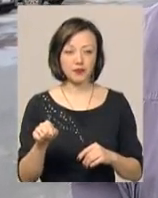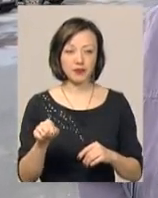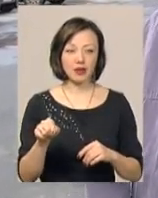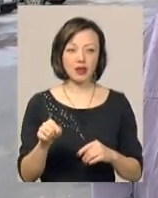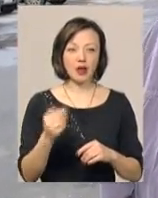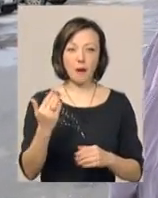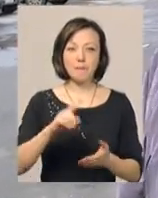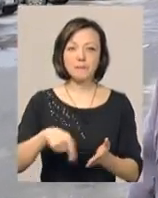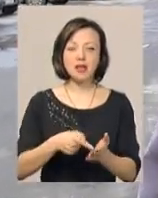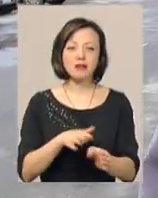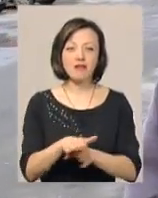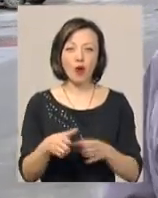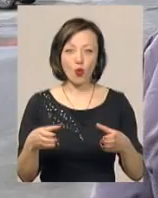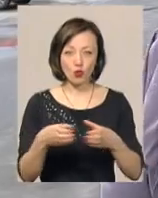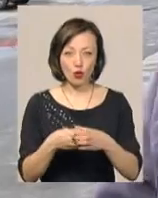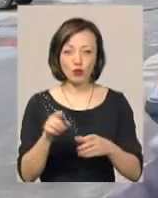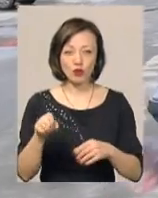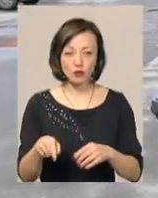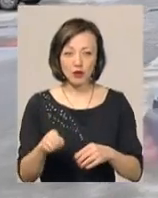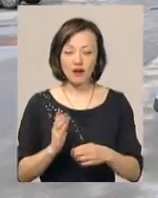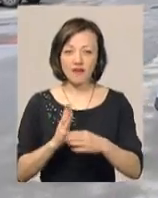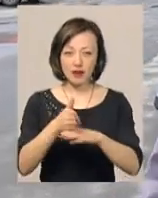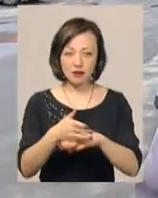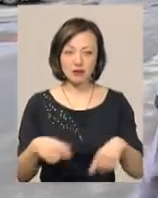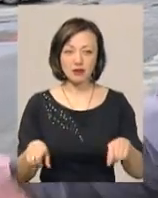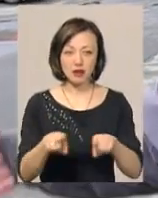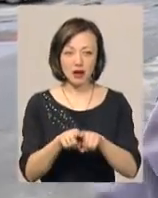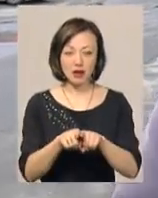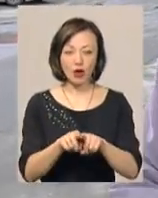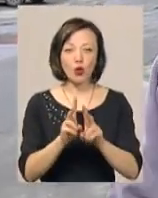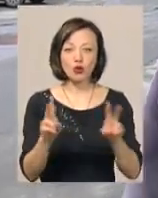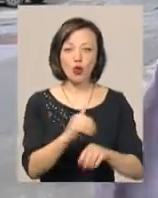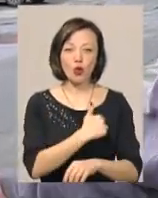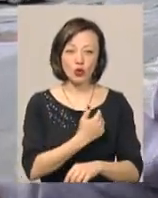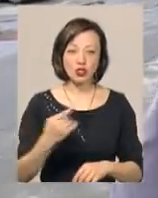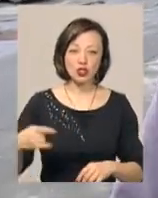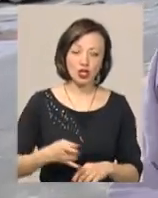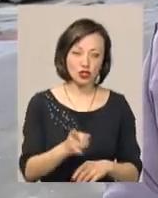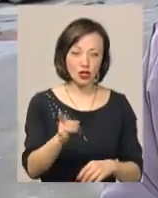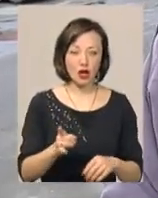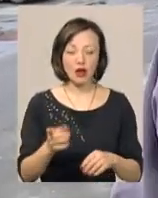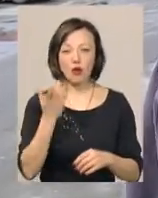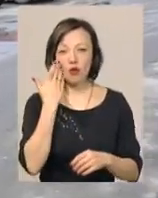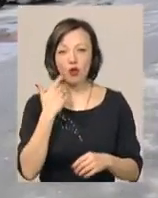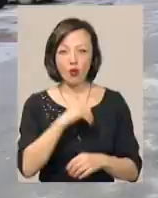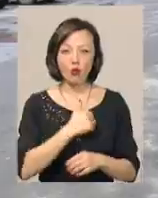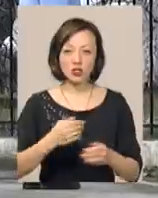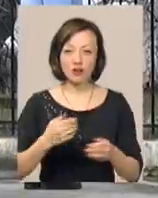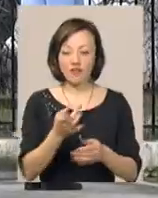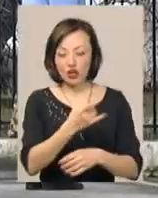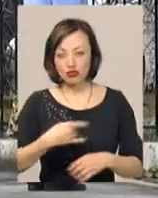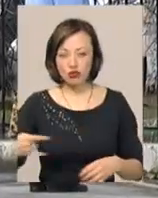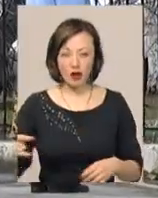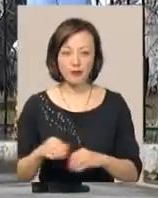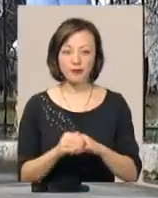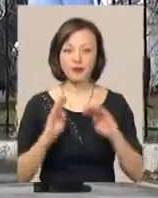структура міськвиконкому. От. Тому тут в'їзд отак. Хто хоче, заїжджає, хто хоче, коли хоче, виїжджає.